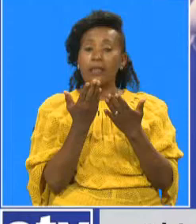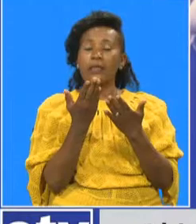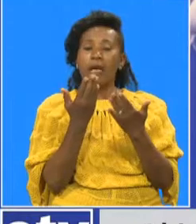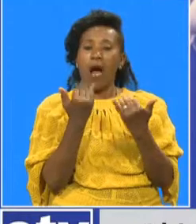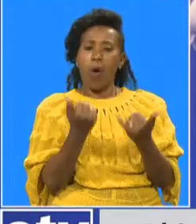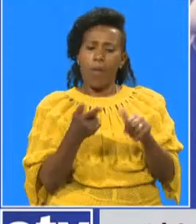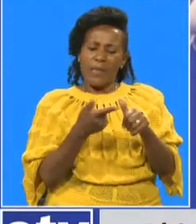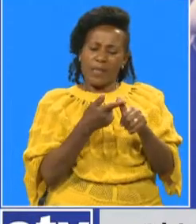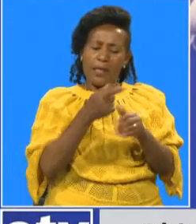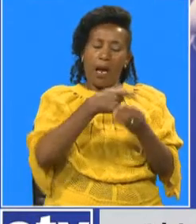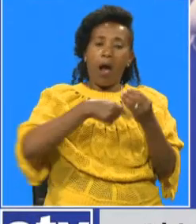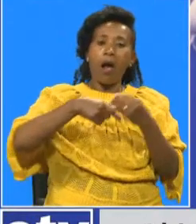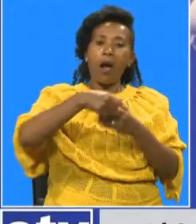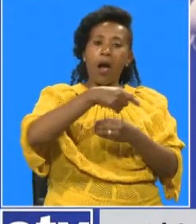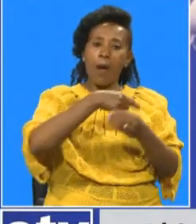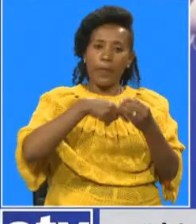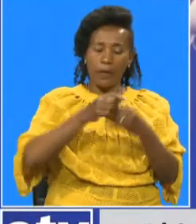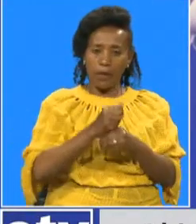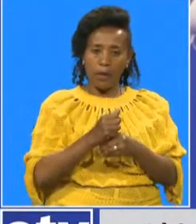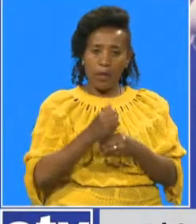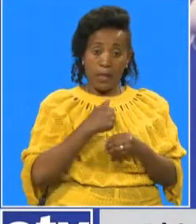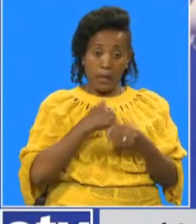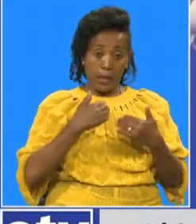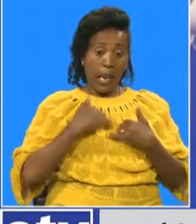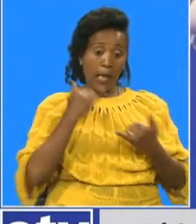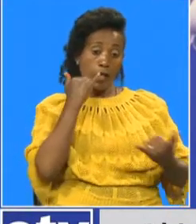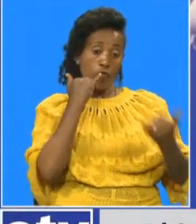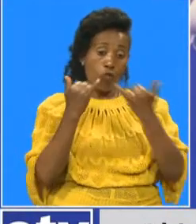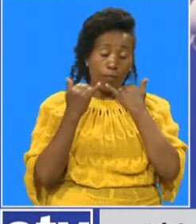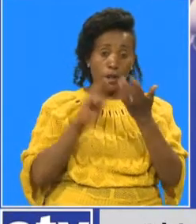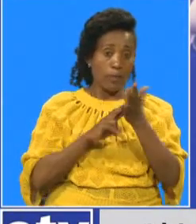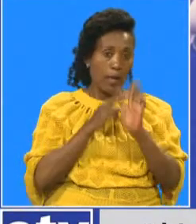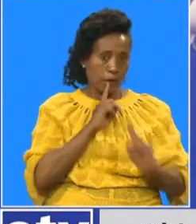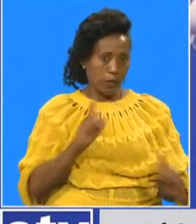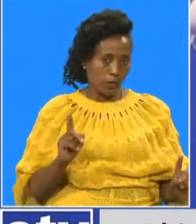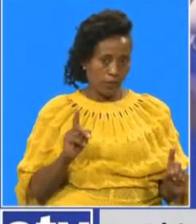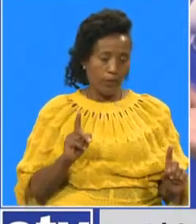አክቹዋሊ መጀመሪያ አካባቢ እኔ ያለኝ ኢንፎርሜሽን ማለት ነው፣